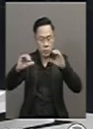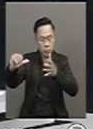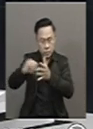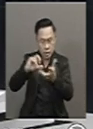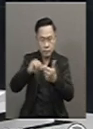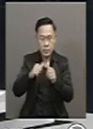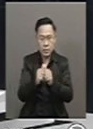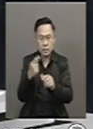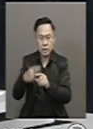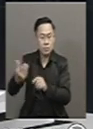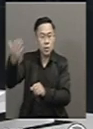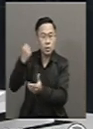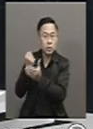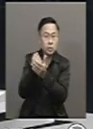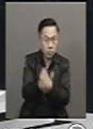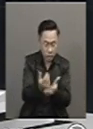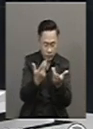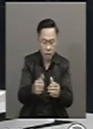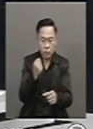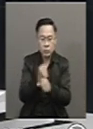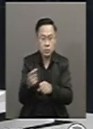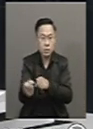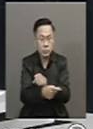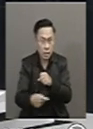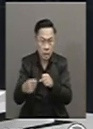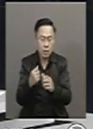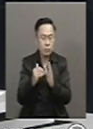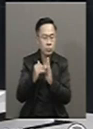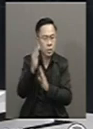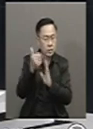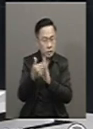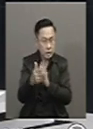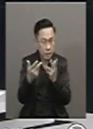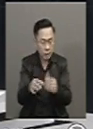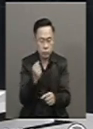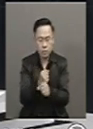จากไปแก้ปัญหาให้กับผู้ที่ทำนาปลูกข้าวหอมมะลิ